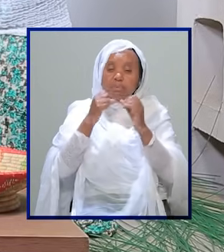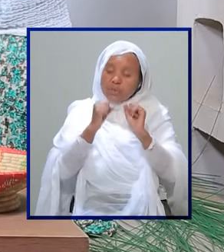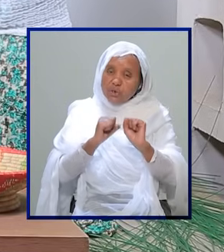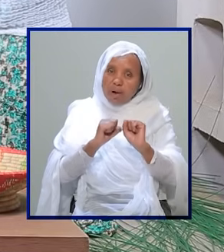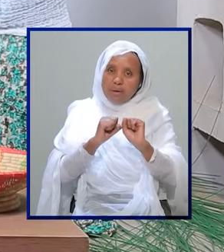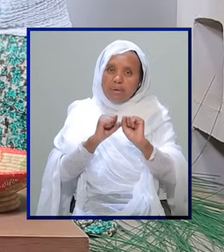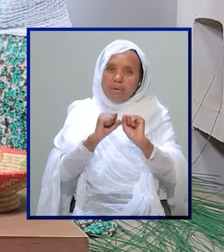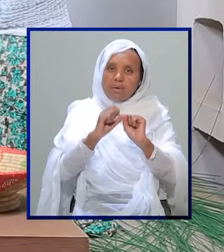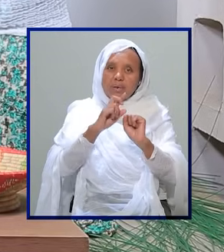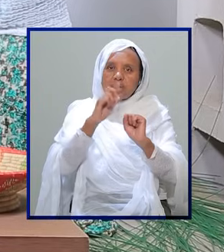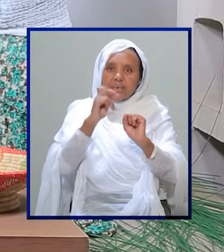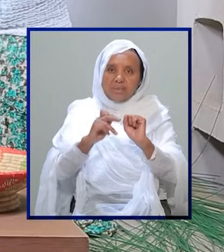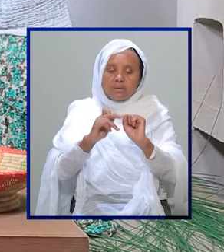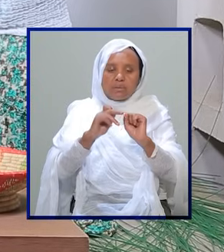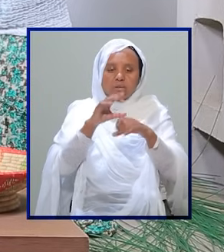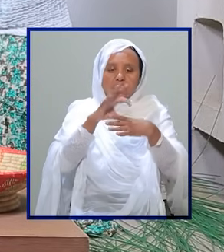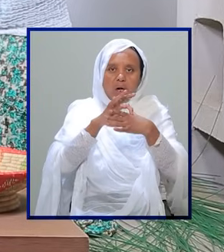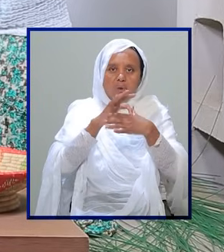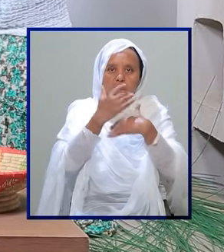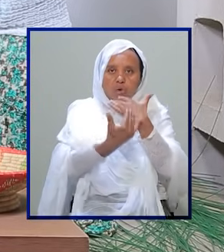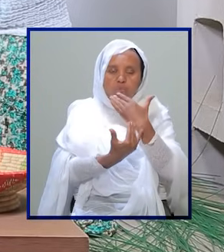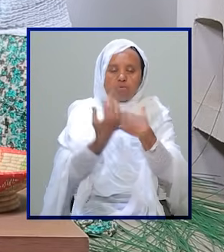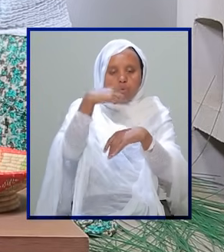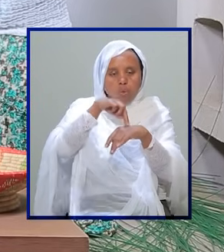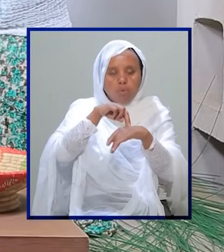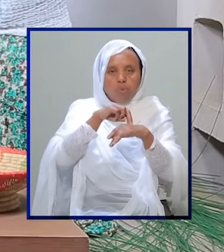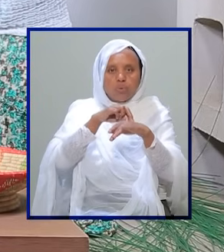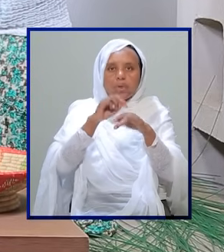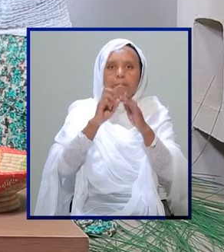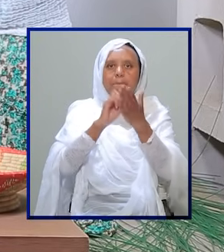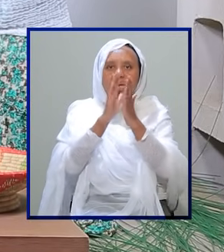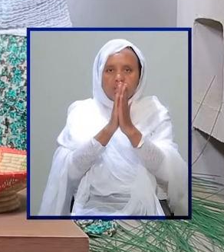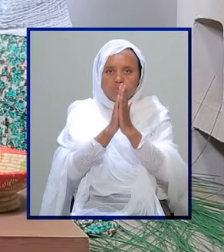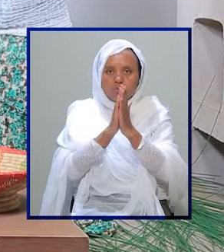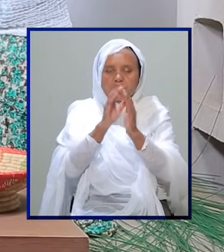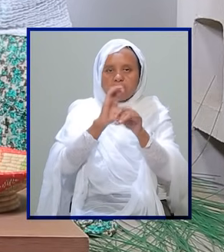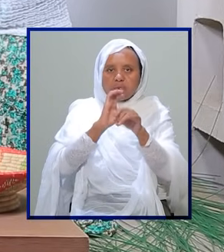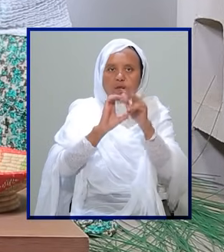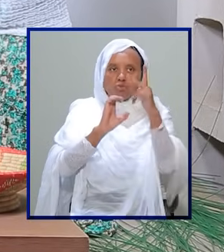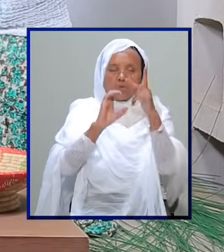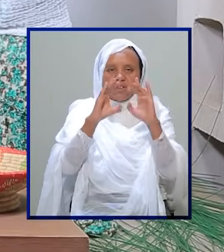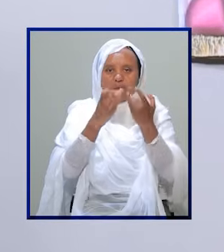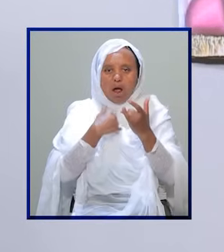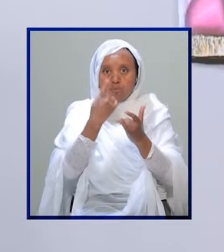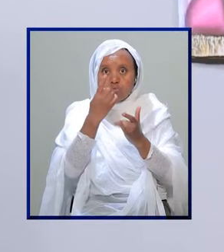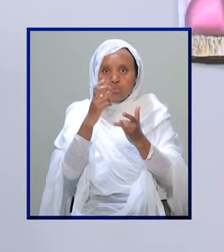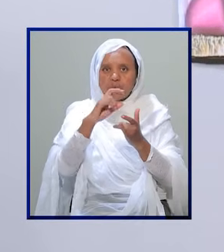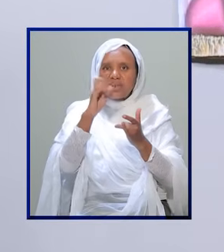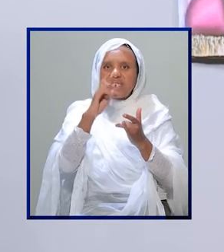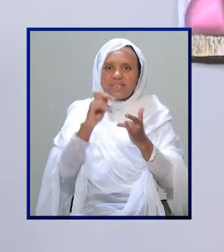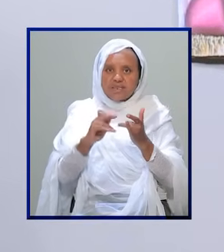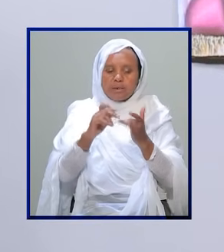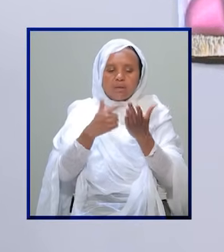ቢቻል ቅድስት ስጋው ወደሙ የሚቀበሉ ምእመናን ቆመ የሚያስቀድሱበት ቦታ ነው። ቤተክርስቲያኗ ካላት ሶስት ክፍሎች አንዱ ቅድስት ነው።